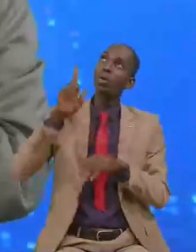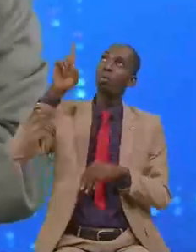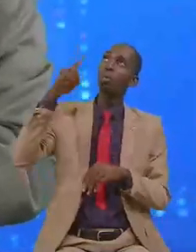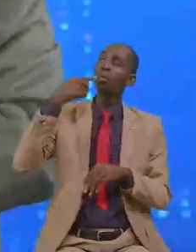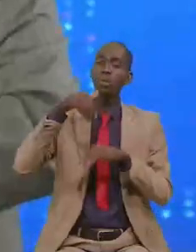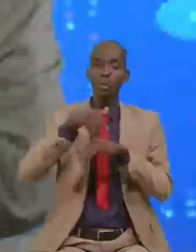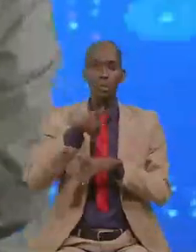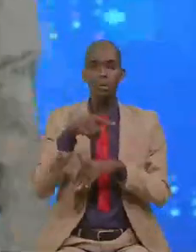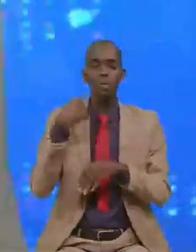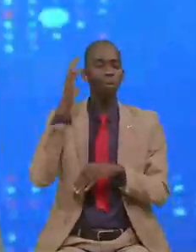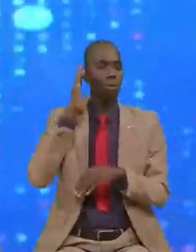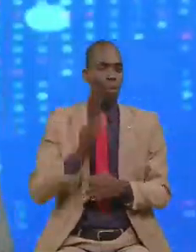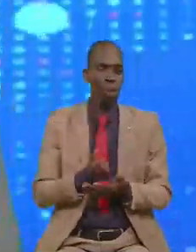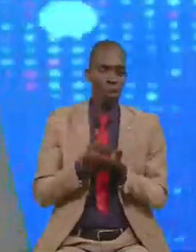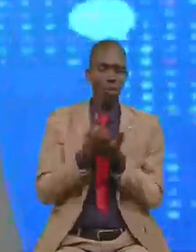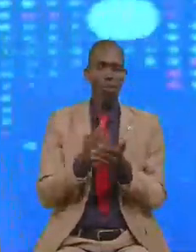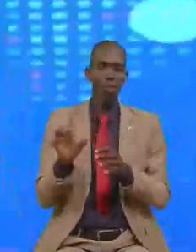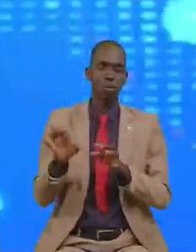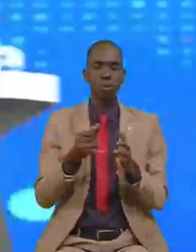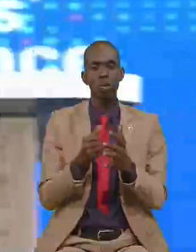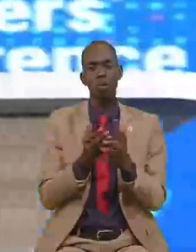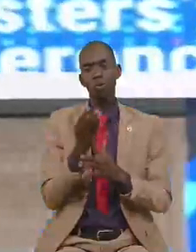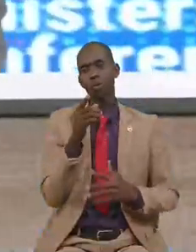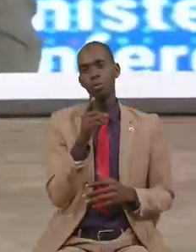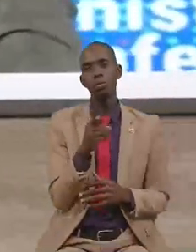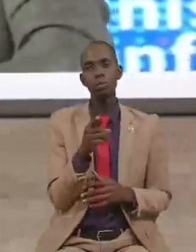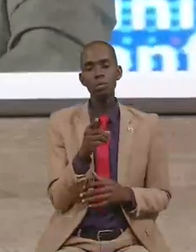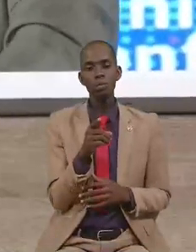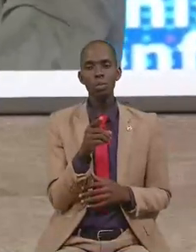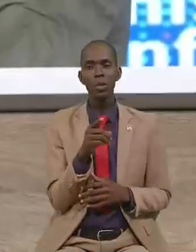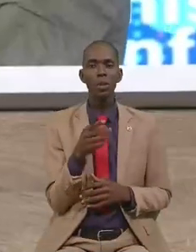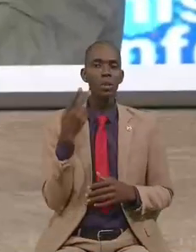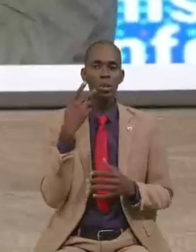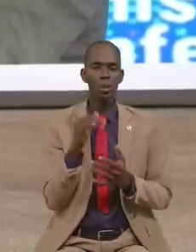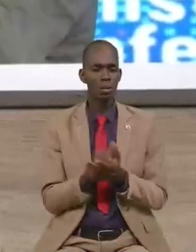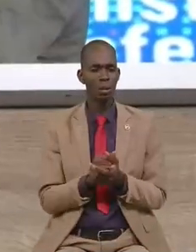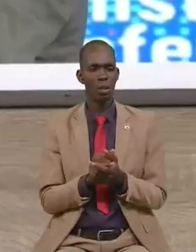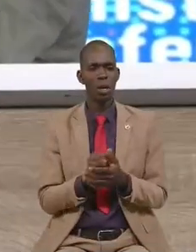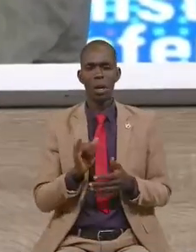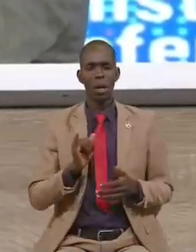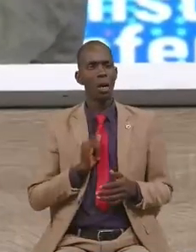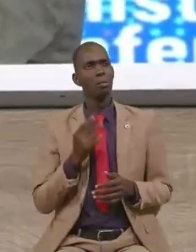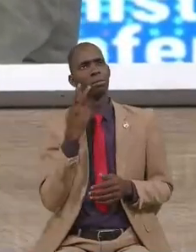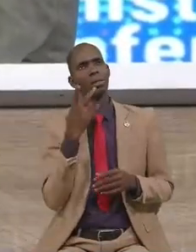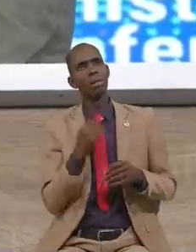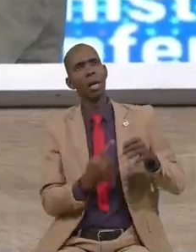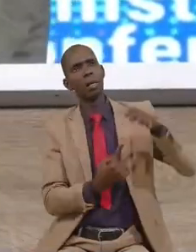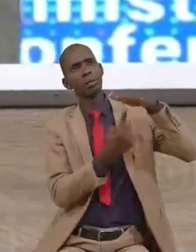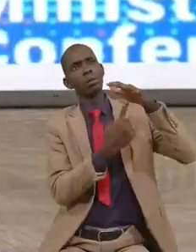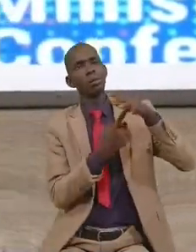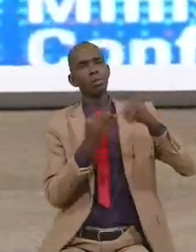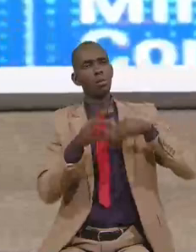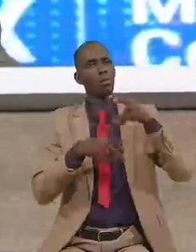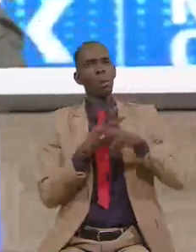faire à travers toi. Voyez la hauteur. Ah, je n'ai jamais gravi une telle hauteur. Hein. Je n'ai jamais atteint